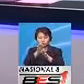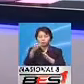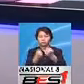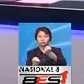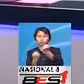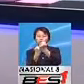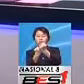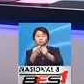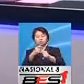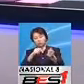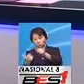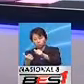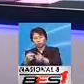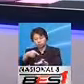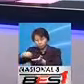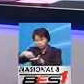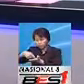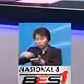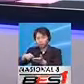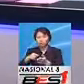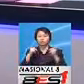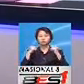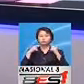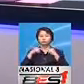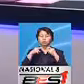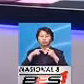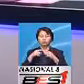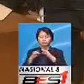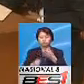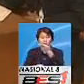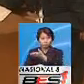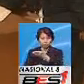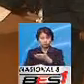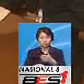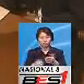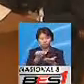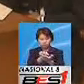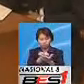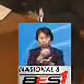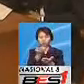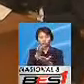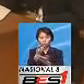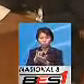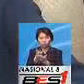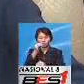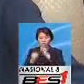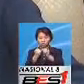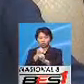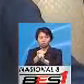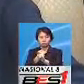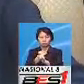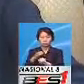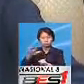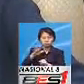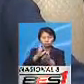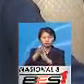disokong terutamanya oleh perbelanjaan sektor swasta. Jelas beliau, lanskap ekonomi dan kewangan antarabangsa yang cabar dijangka